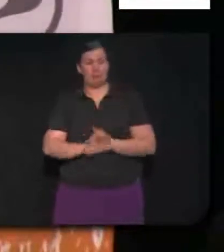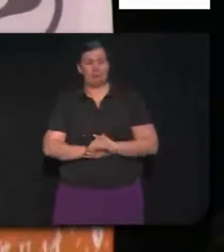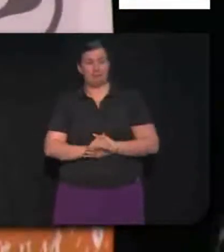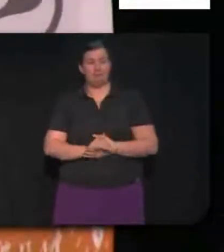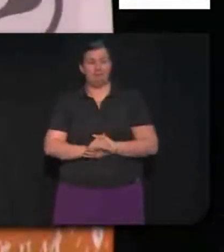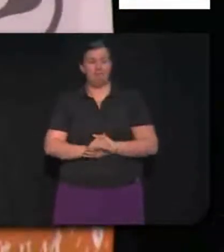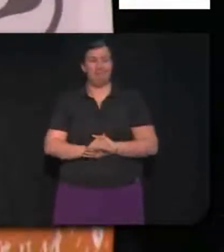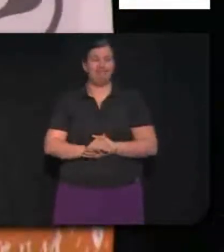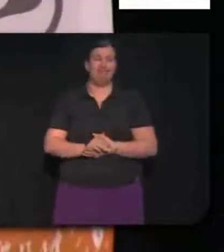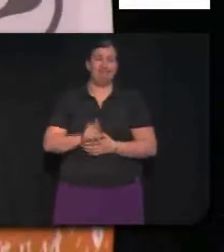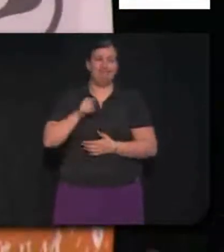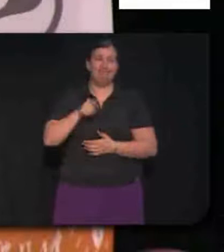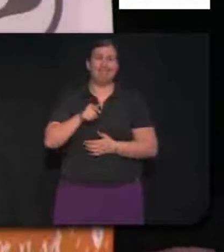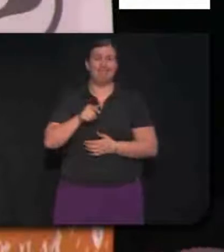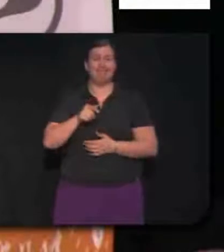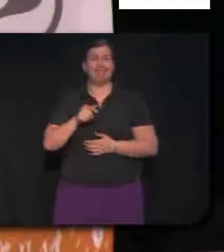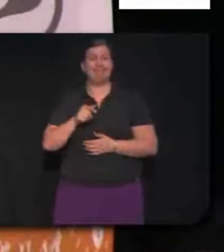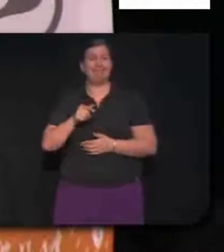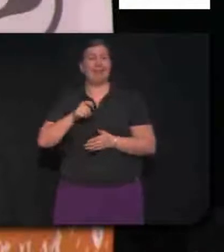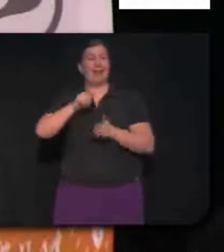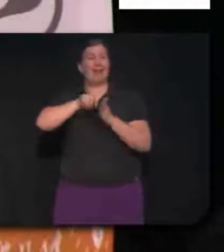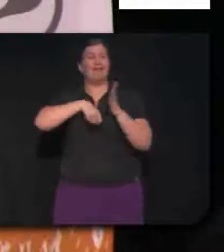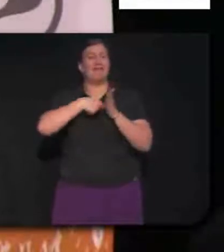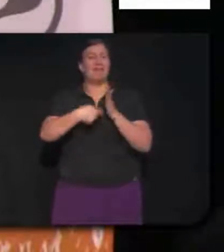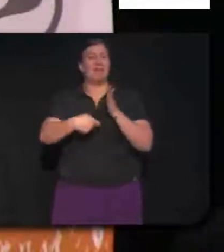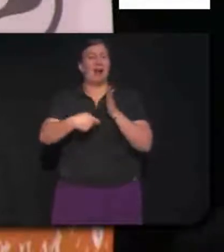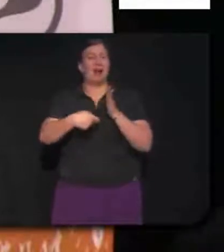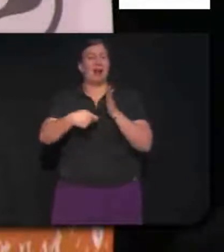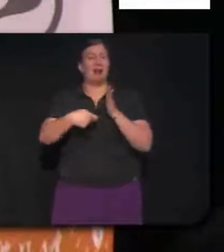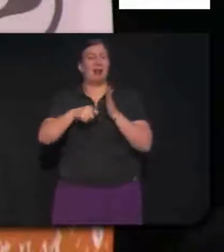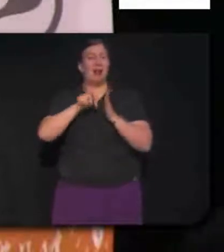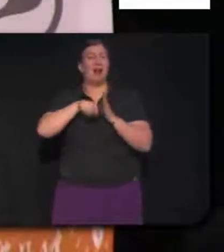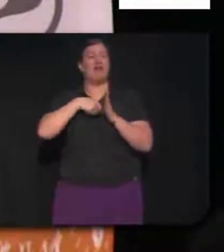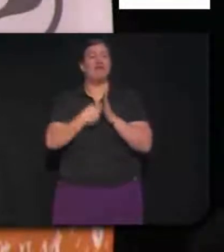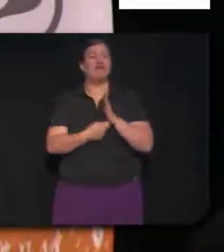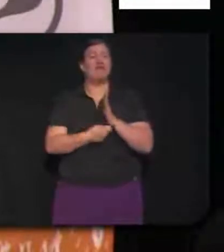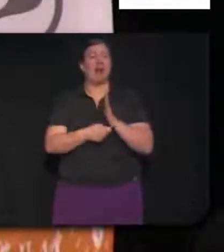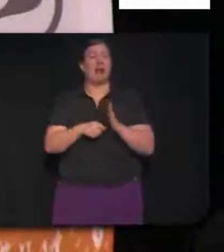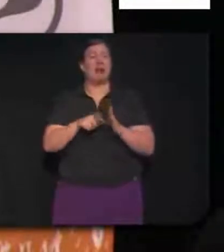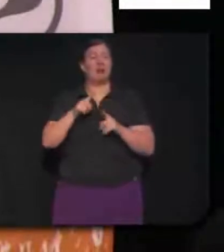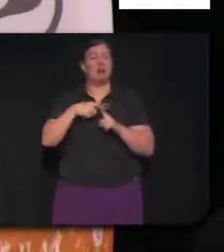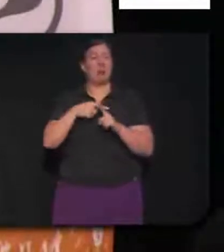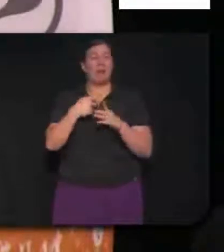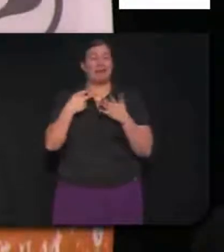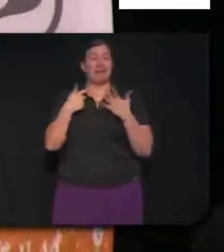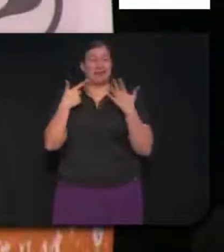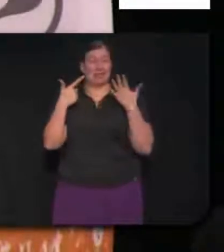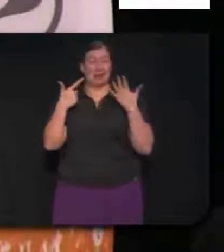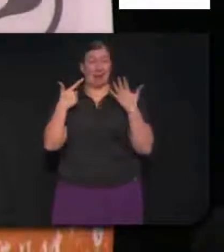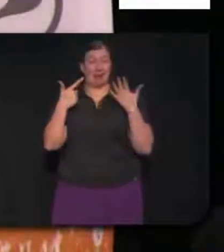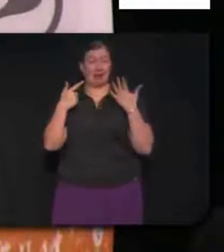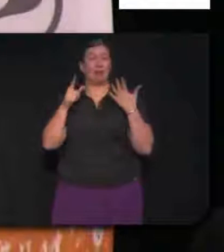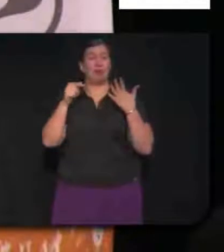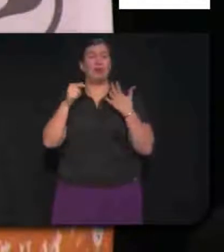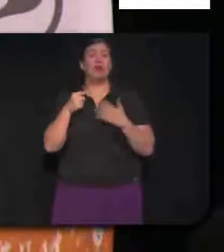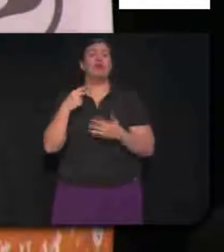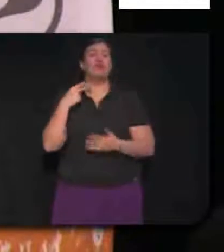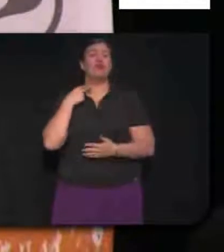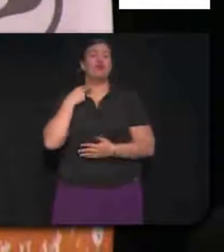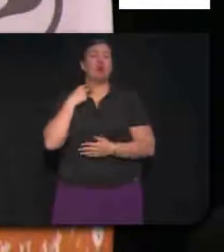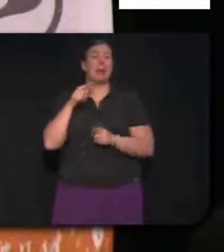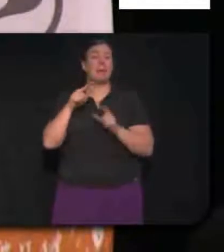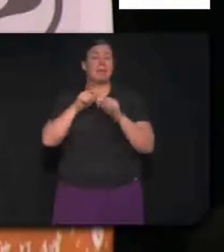es ist Wahlgang Nummer 7 wir verwenden den Stimmzettel Nummer 7